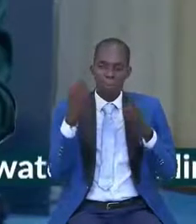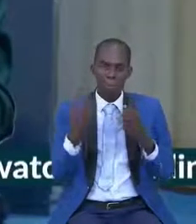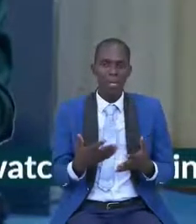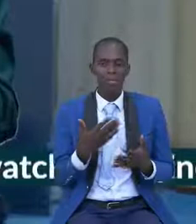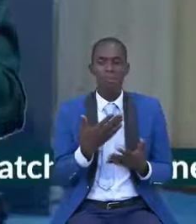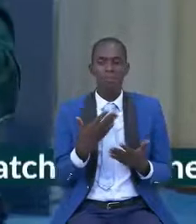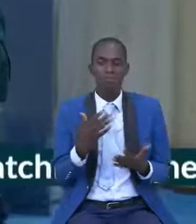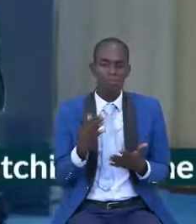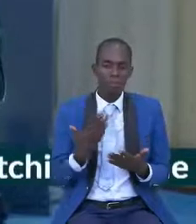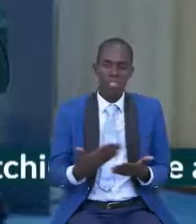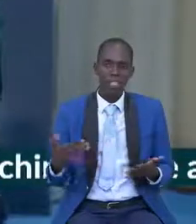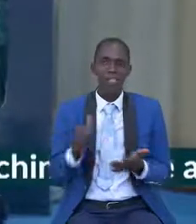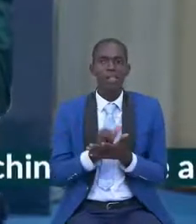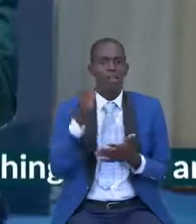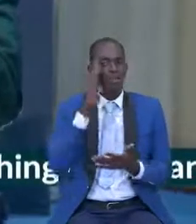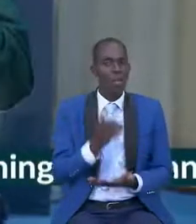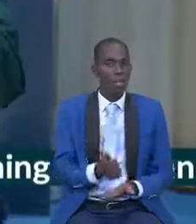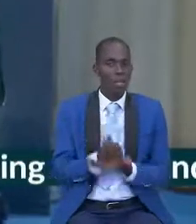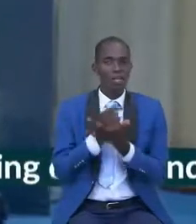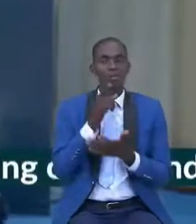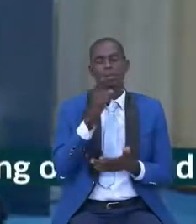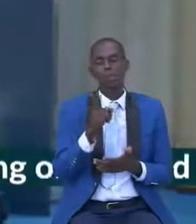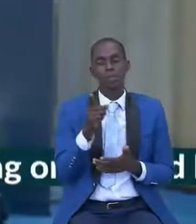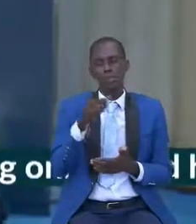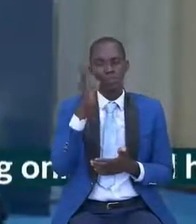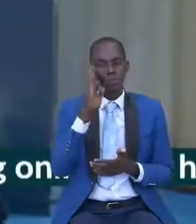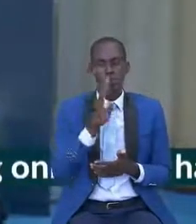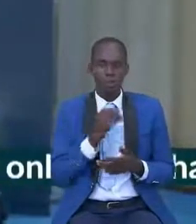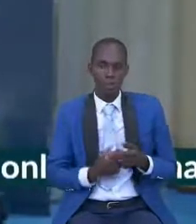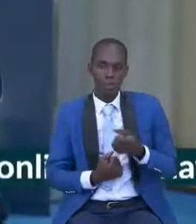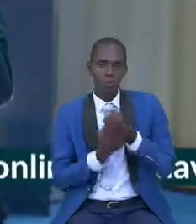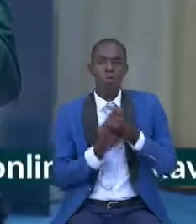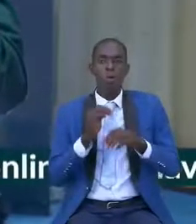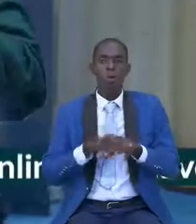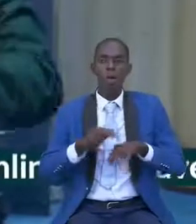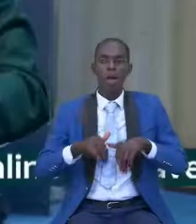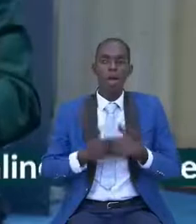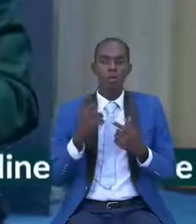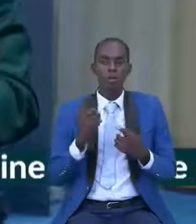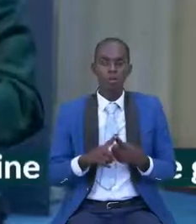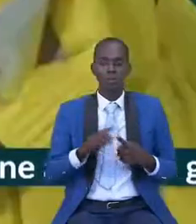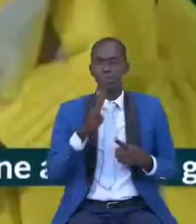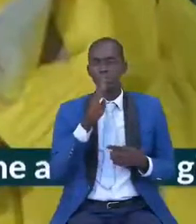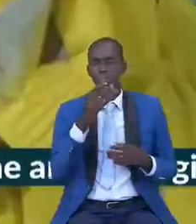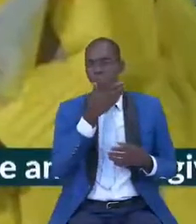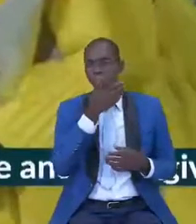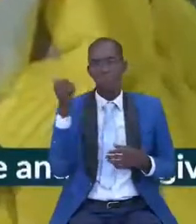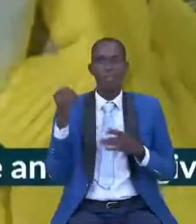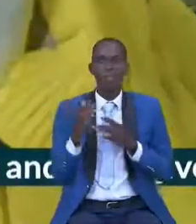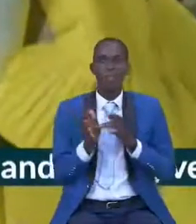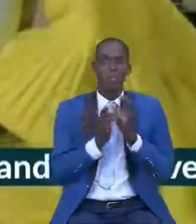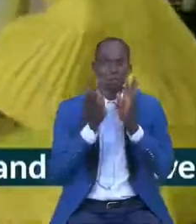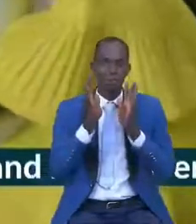Donc, continuez à suivre les informations. Vous aurez une convocation